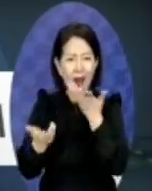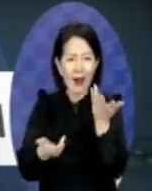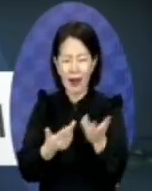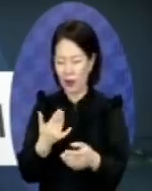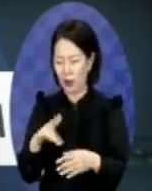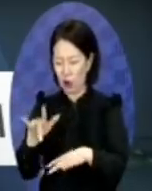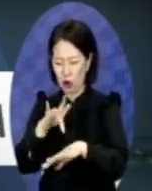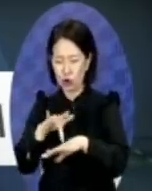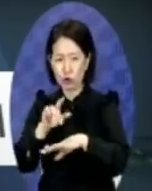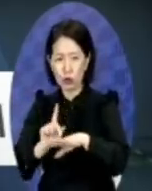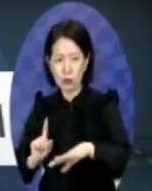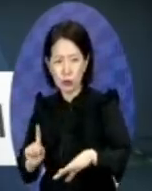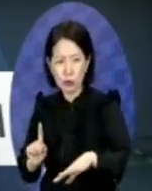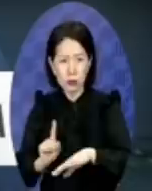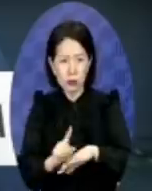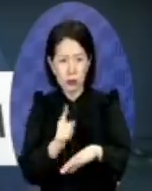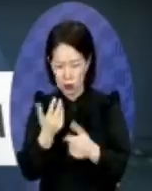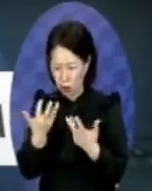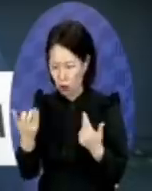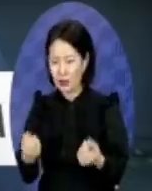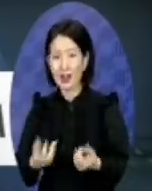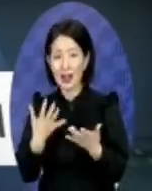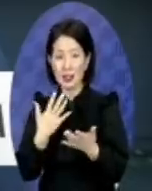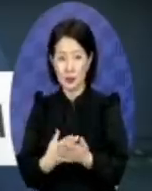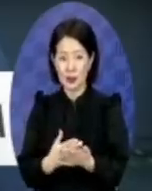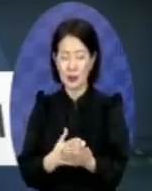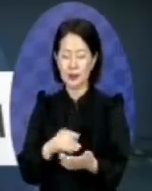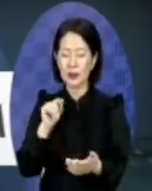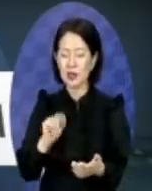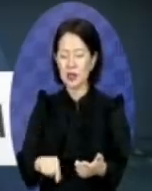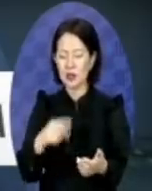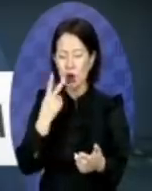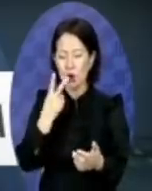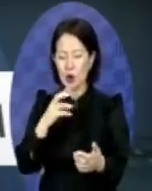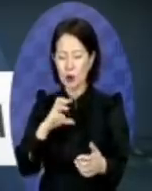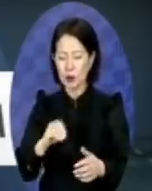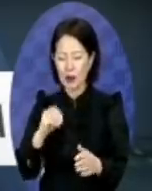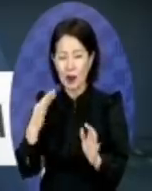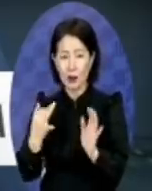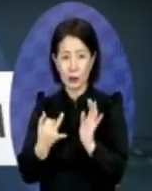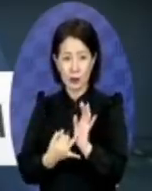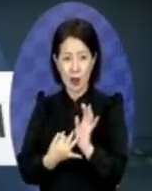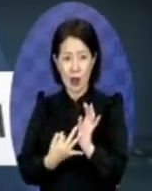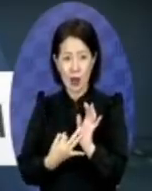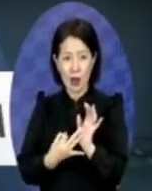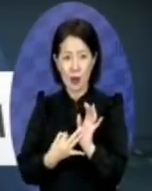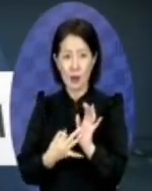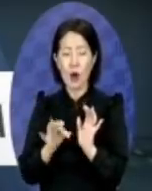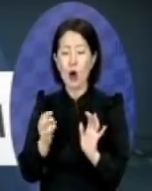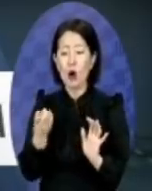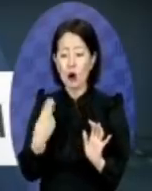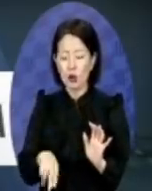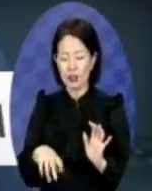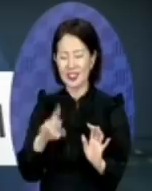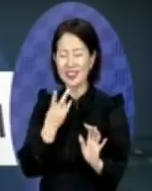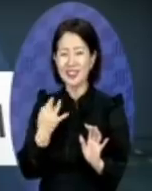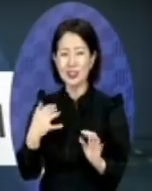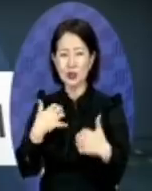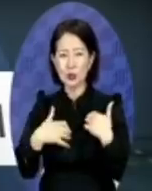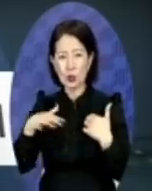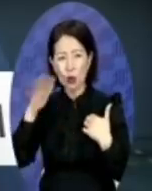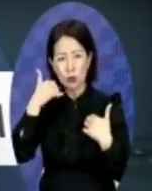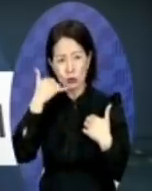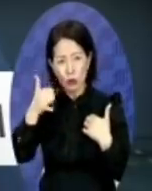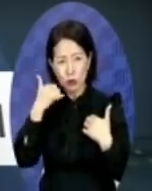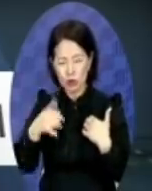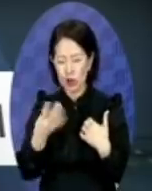ирэх тохиолдлууд одоо маш их гарч байна. Ингээд одоо 2018 онд одоо бид нийслэлийн шуурхай удирдлагын төвийн утсанд одоо нийт